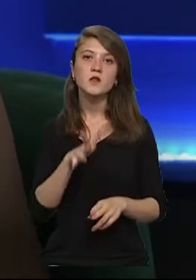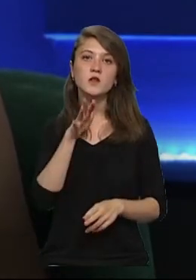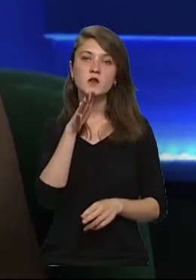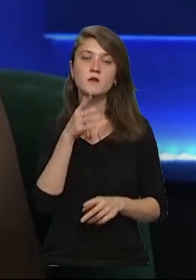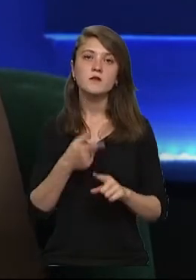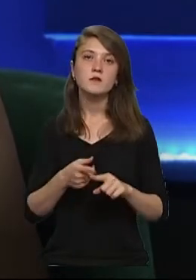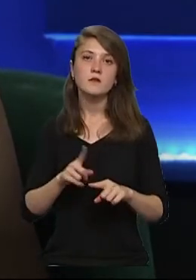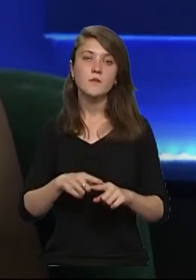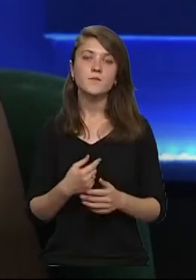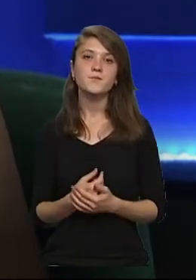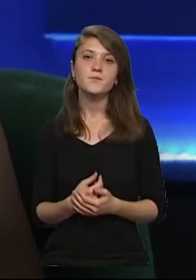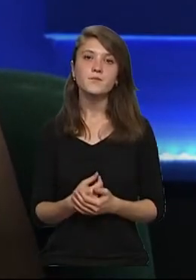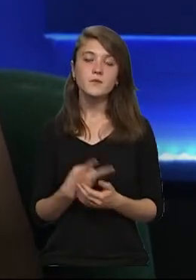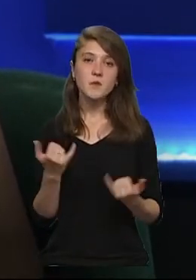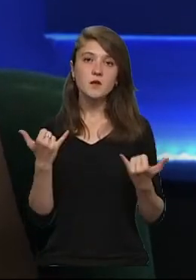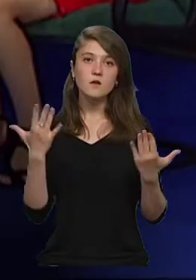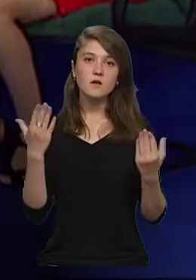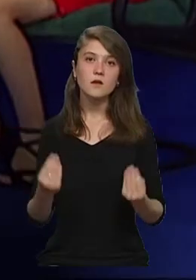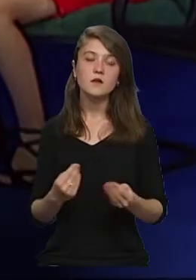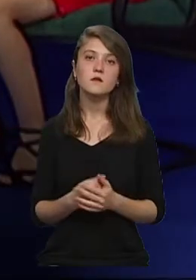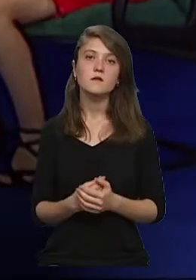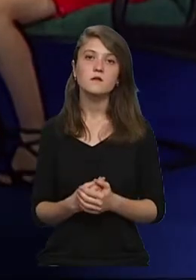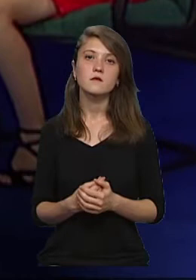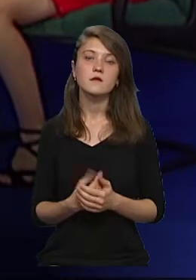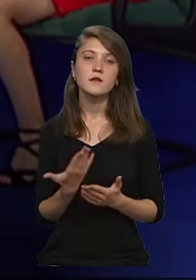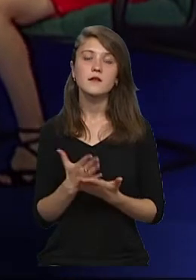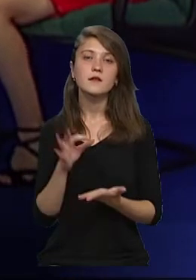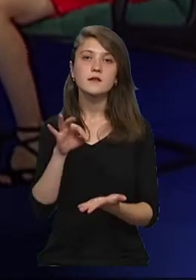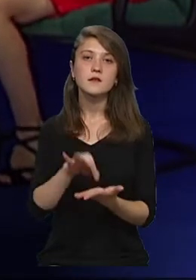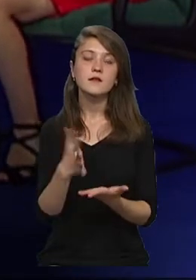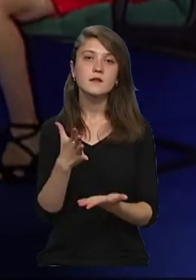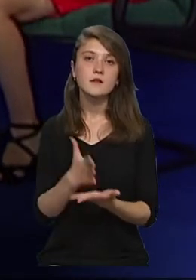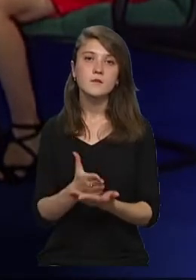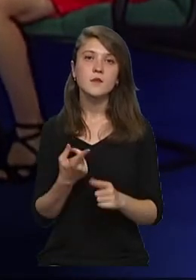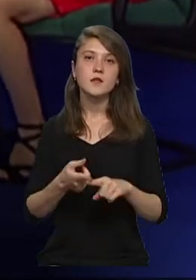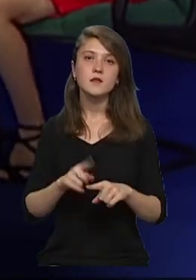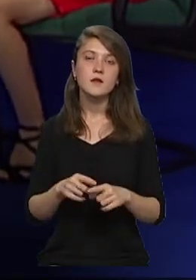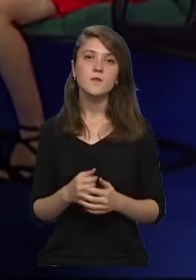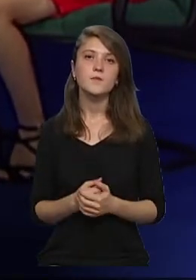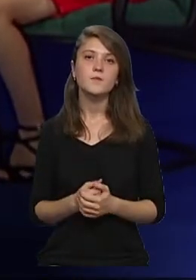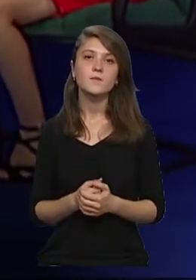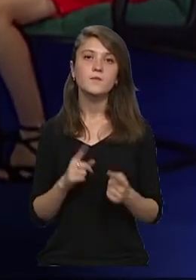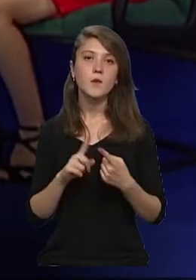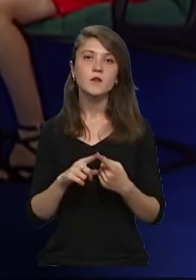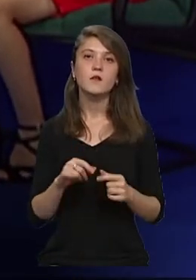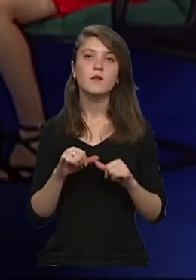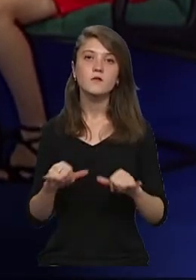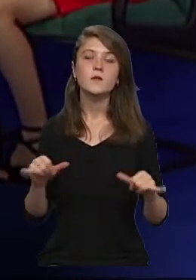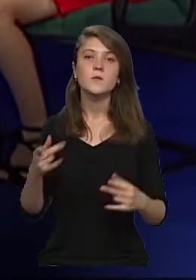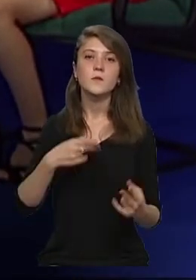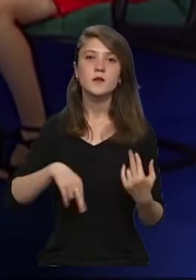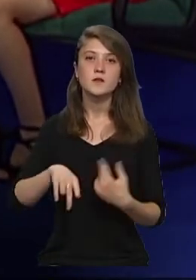операційні цілі, які на сьогоднішній день у нас, стратегічні цілі, які існують, це розвиток